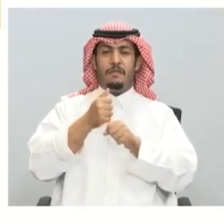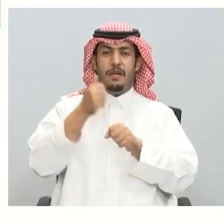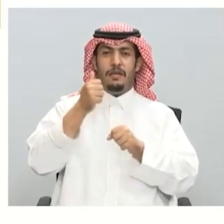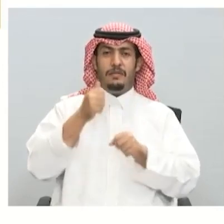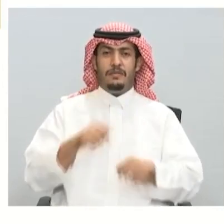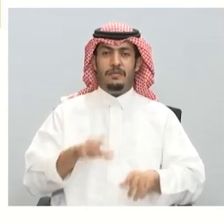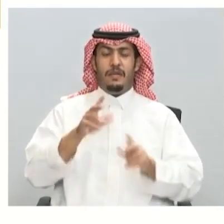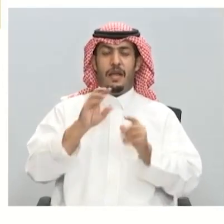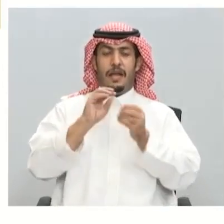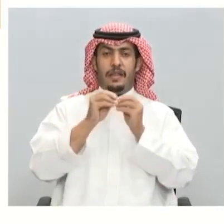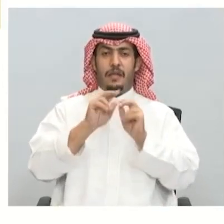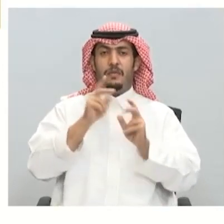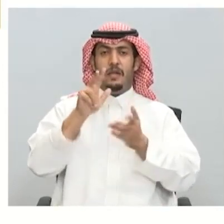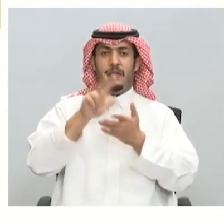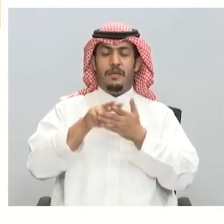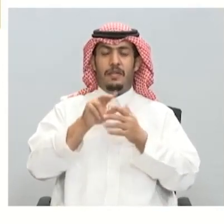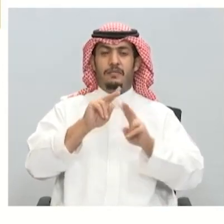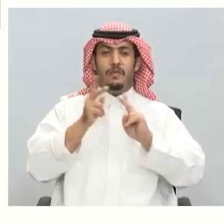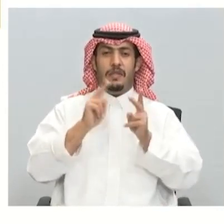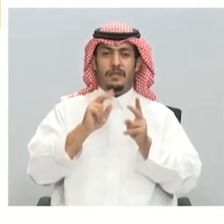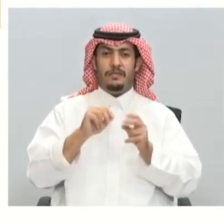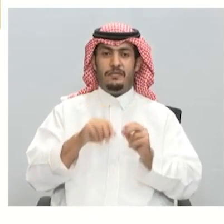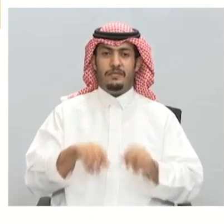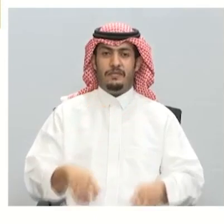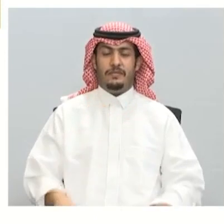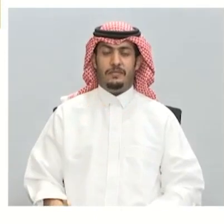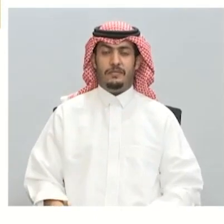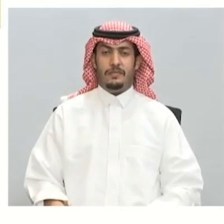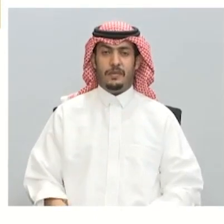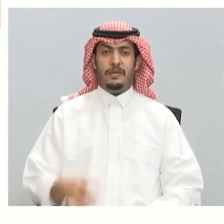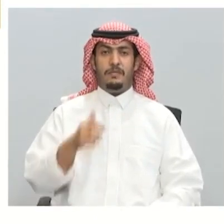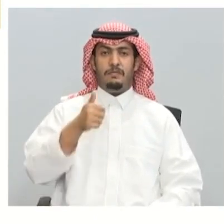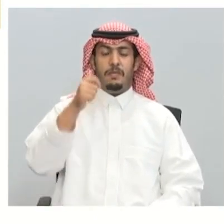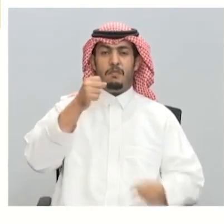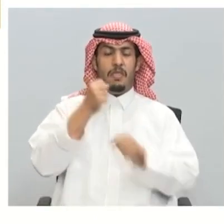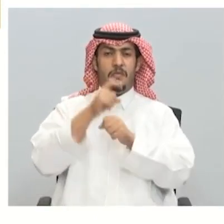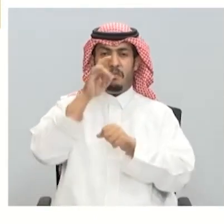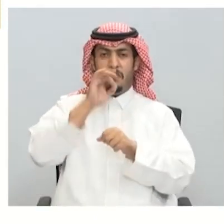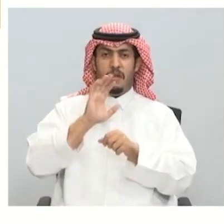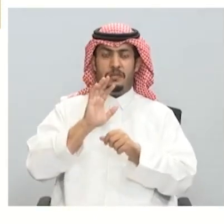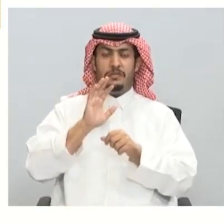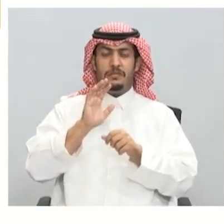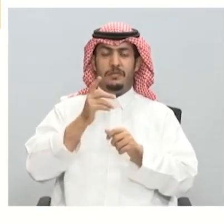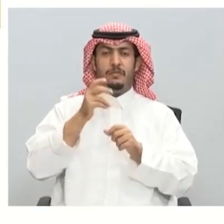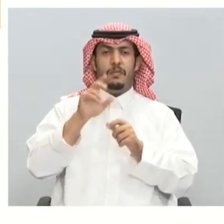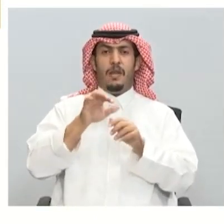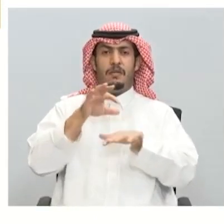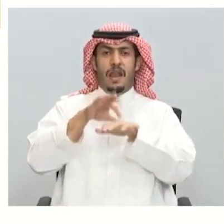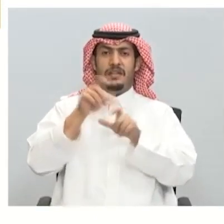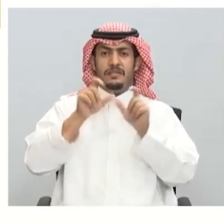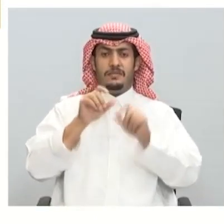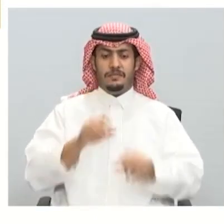هنالك قطاعات معتمده على التقنيه بشكل كامل لا تحتاج الى موظفين او لا تحتاج الى بشر